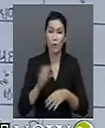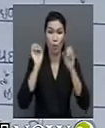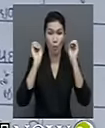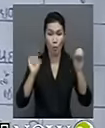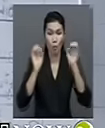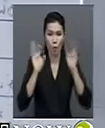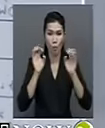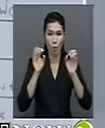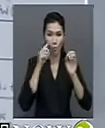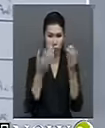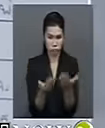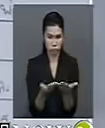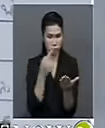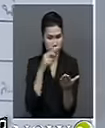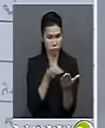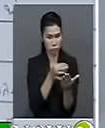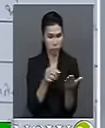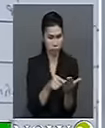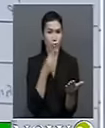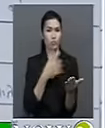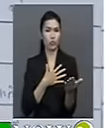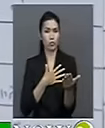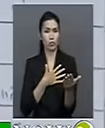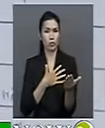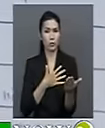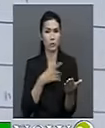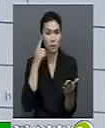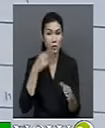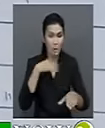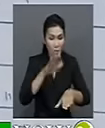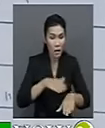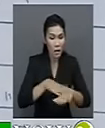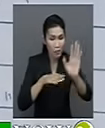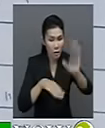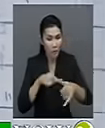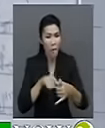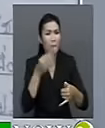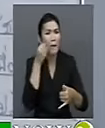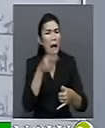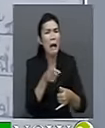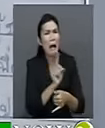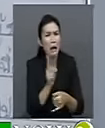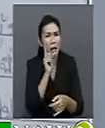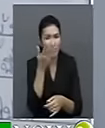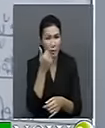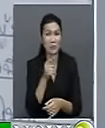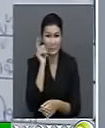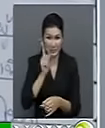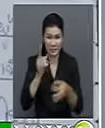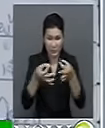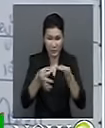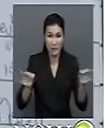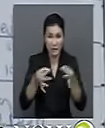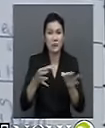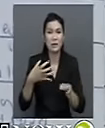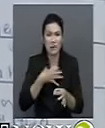ำชั้นพอเห็นข้อความขึ้นต้นเนี่ยก็ตกใจก็เลยเรียกน้องมาถามว่าเอ๊ะที่บ้านเป็นยังไงคือจริงๆจุดประสงค์ของเรียงความ